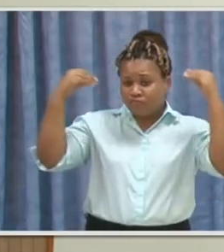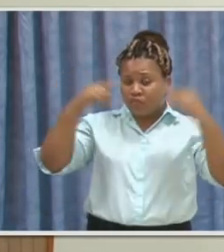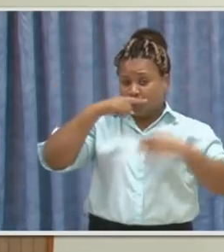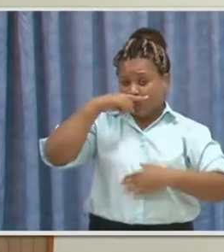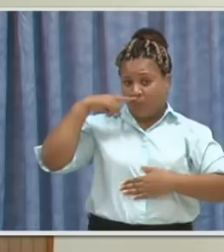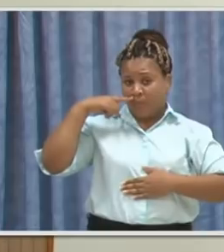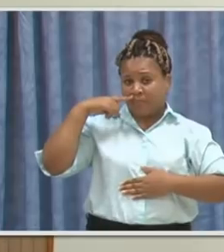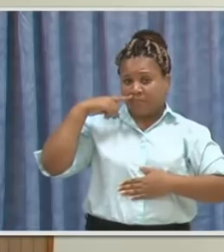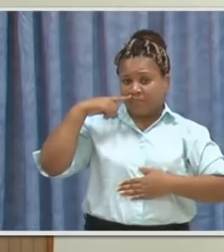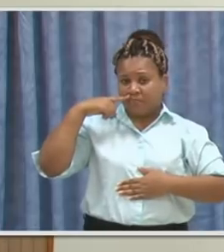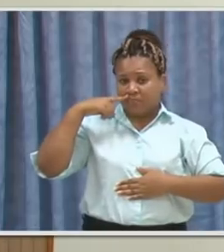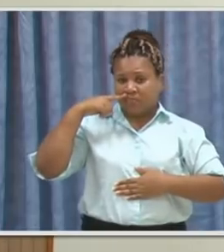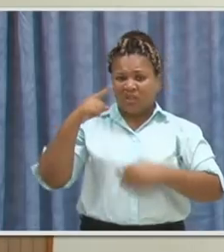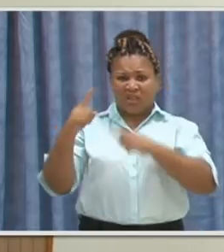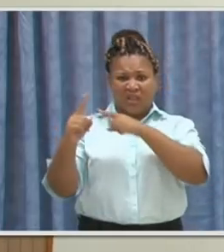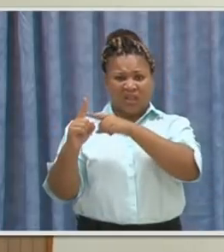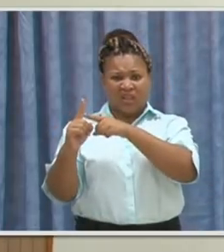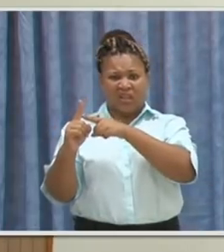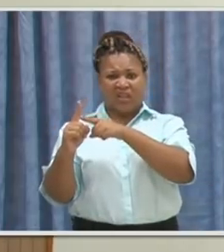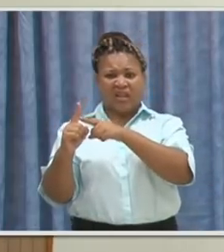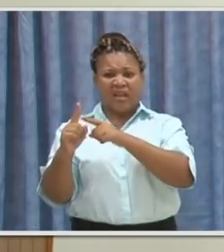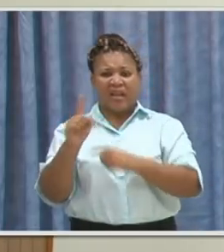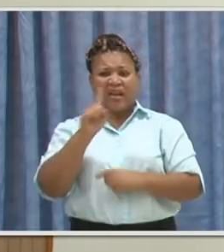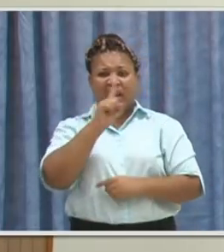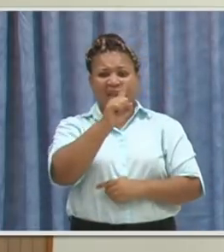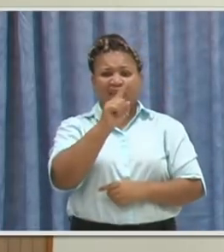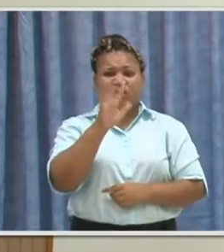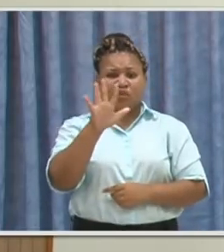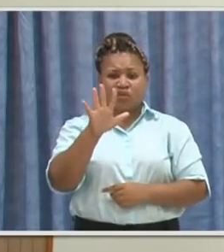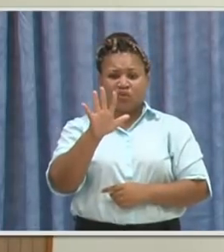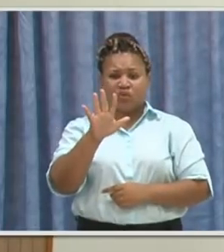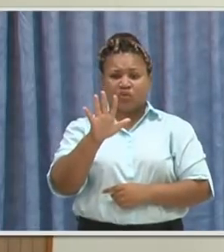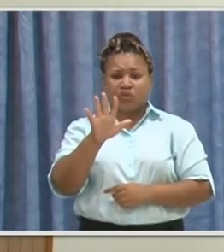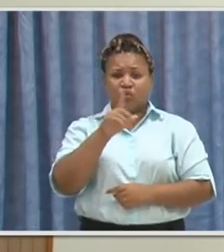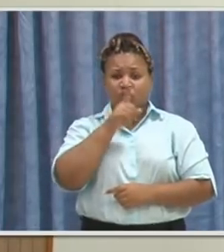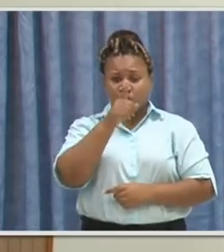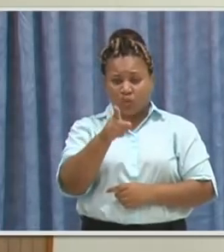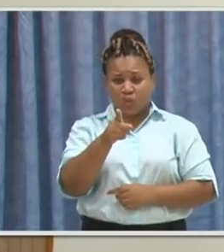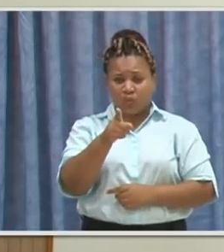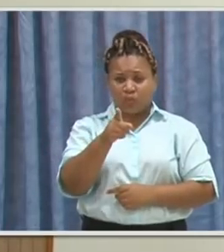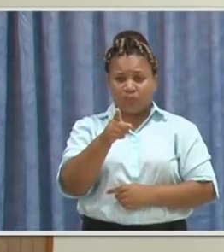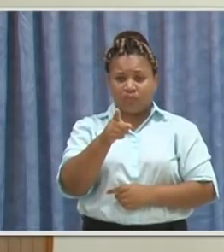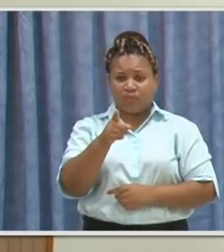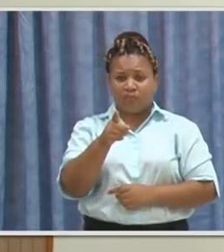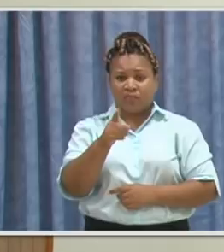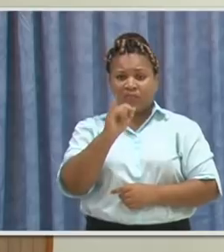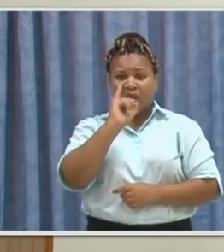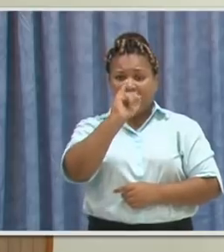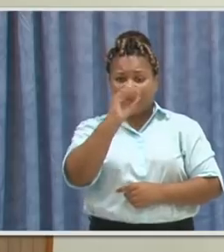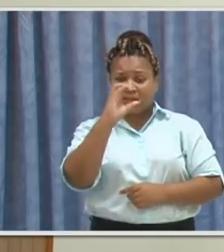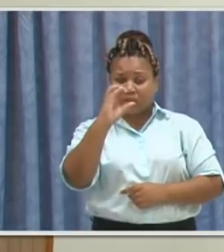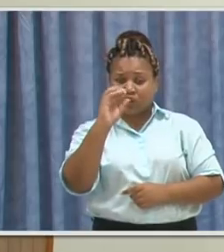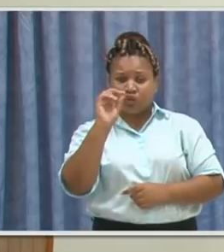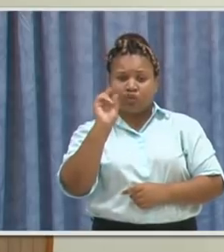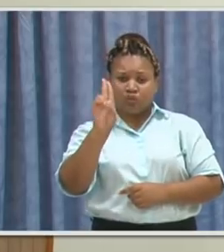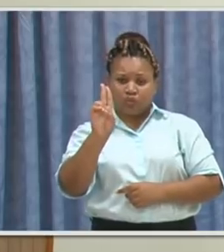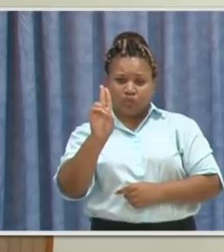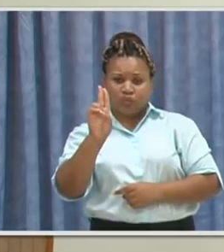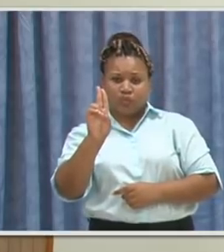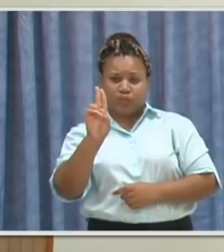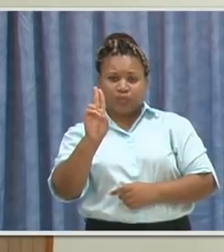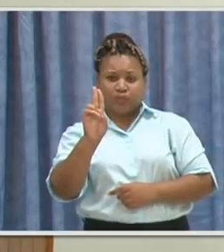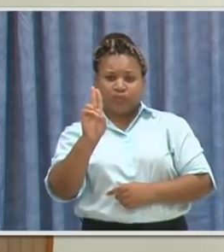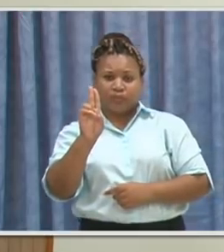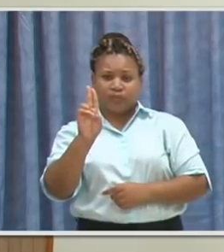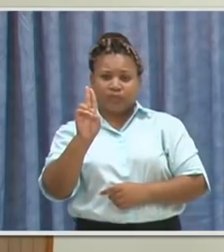quantité. Et nous avons admis auparavant, avant de transférer dans l'ICU, c'est